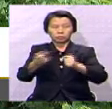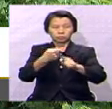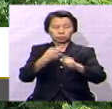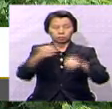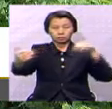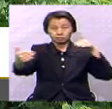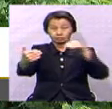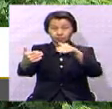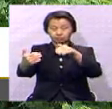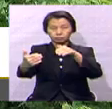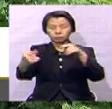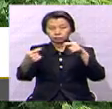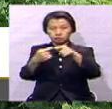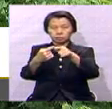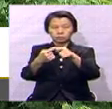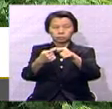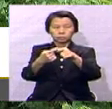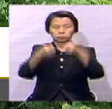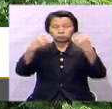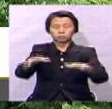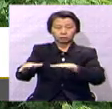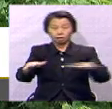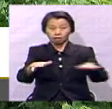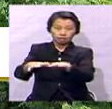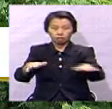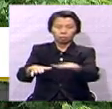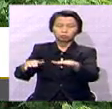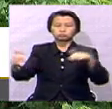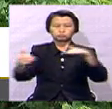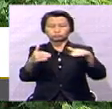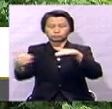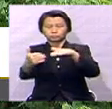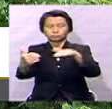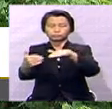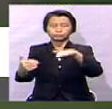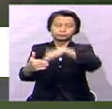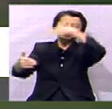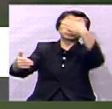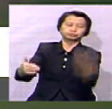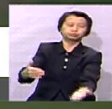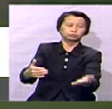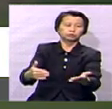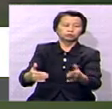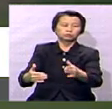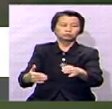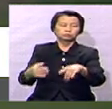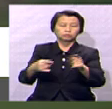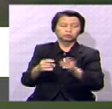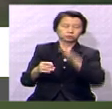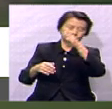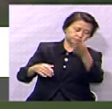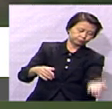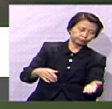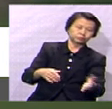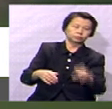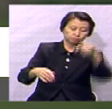arah Kuala Pilah ke Juasih hilang kawalan. Kemalangan mengakibatkan lori terbabas dan terbalik ke lereng